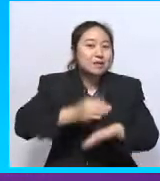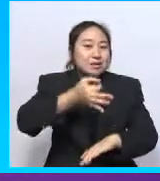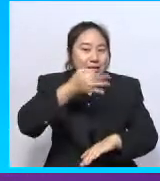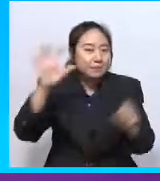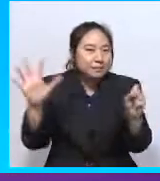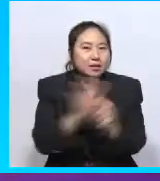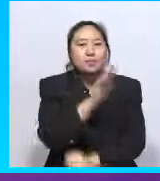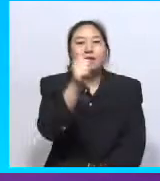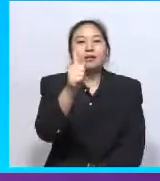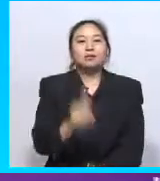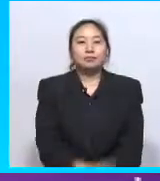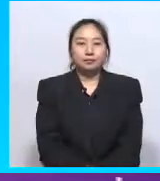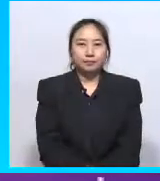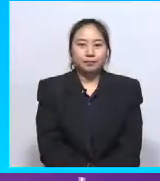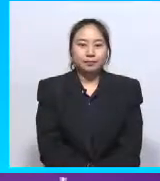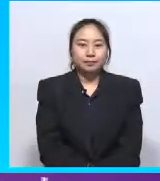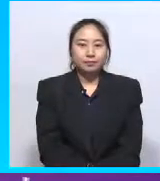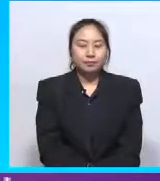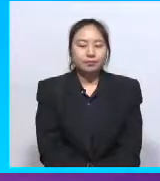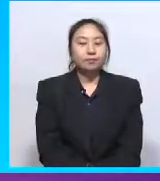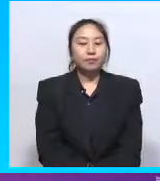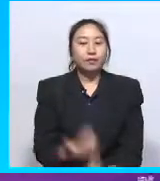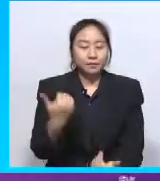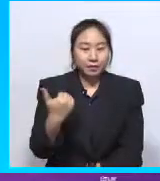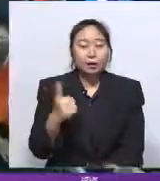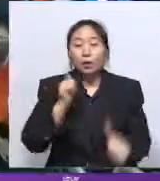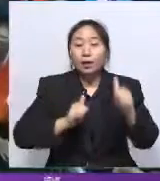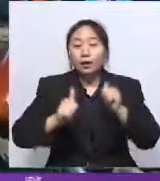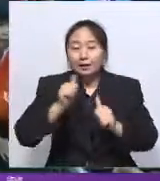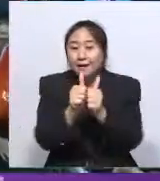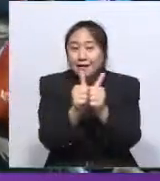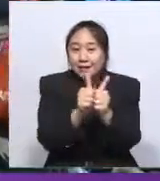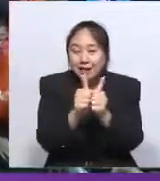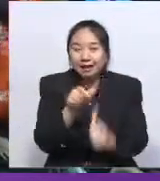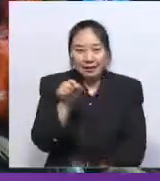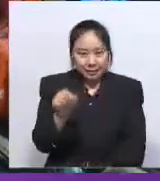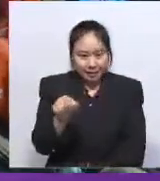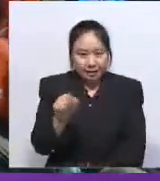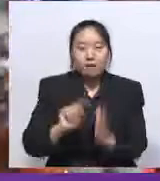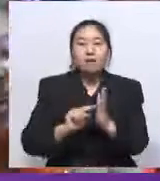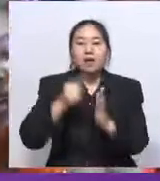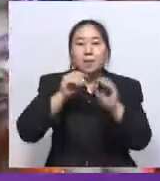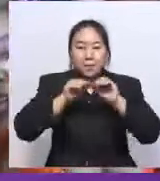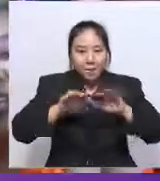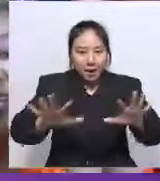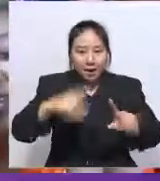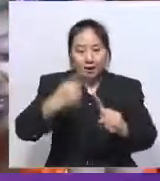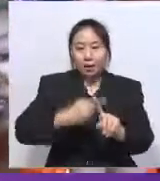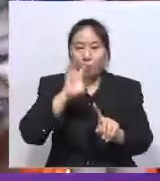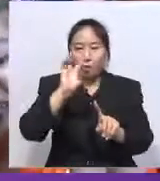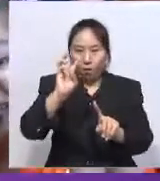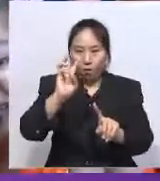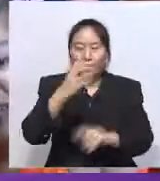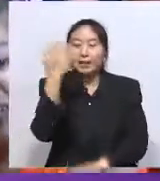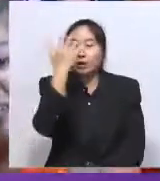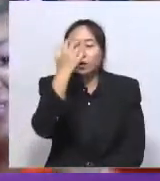ได้อย่างเต็มภาคภูมิด้วยค่ะซึ่งรายการ Over the Limit ปฏิบัติการทะลุพิกัดจะเริ่มออกอากาศเดือนมิถุนายน